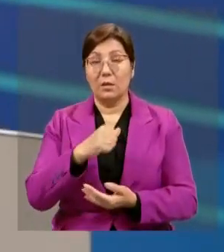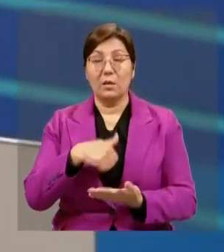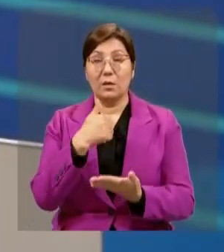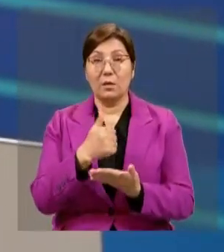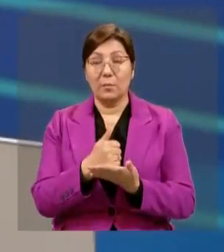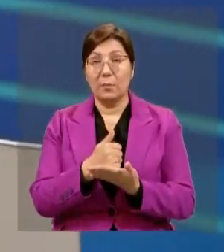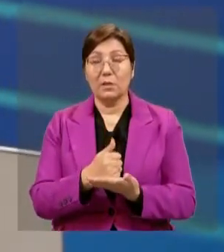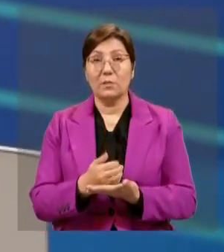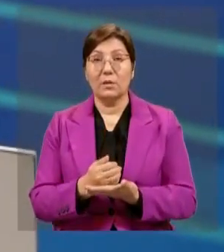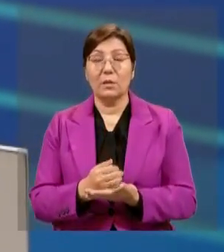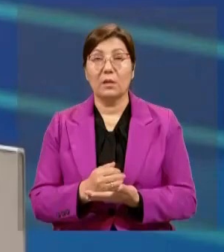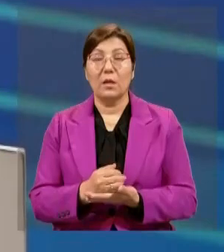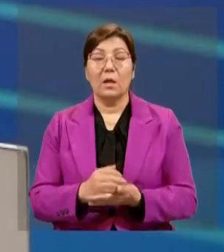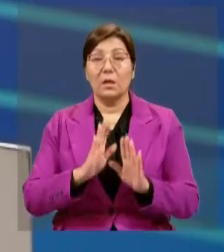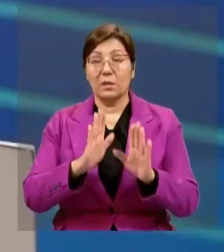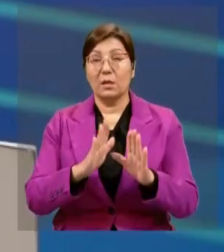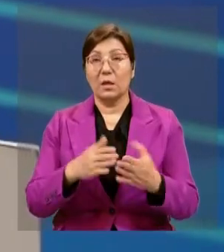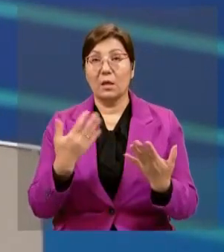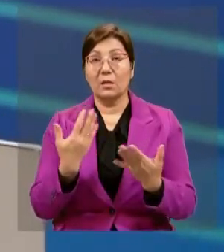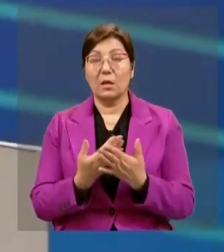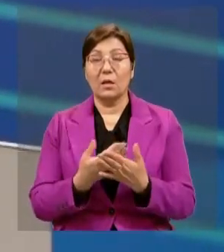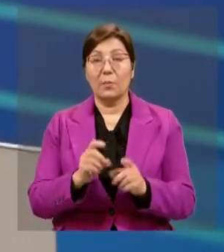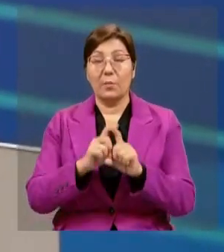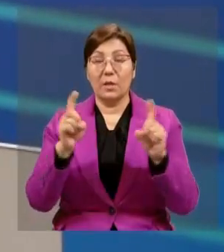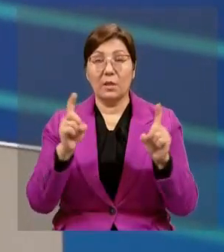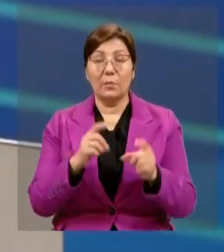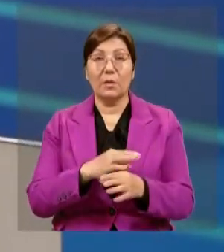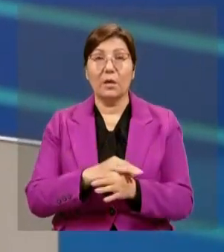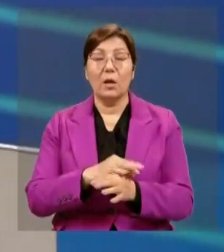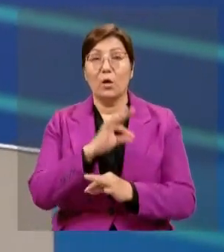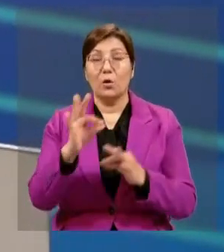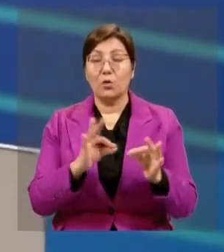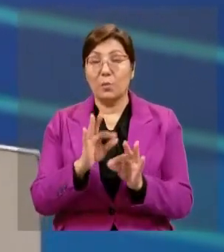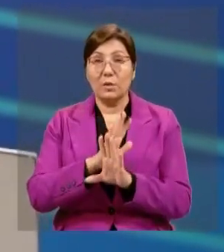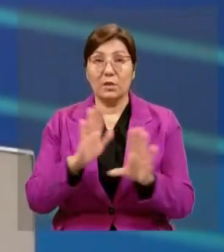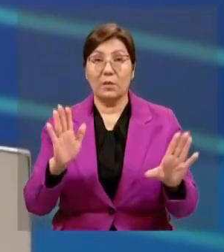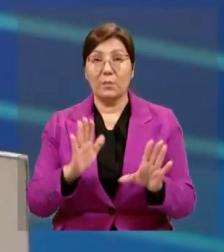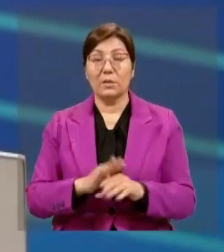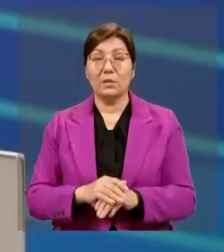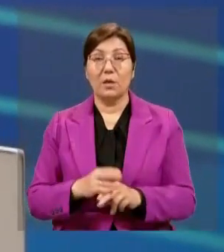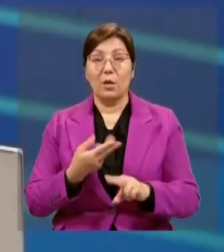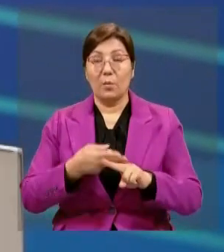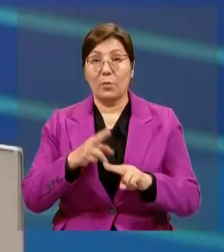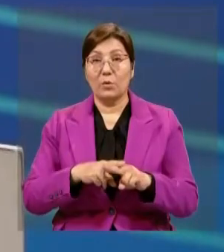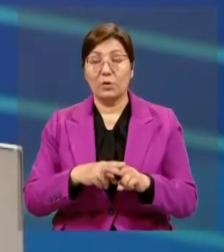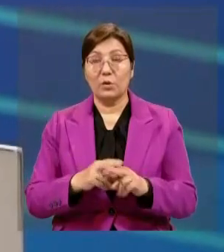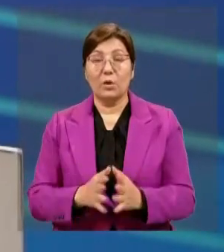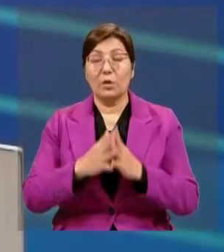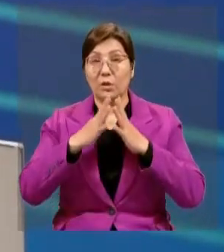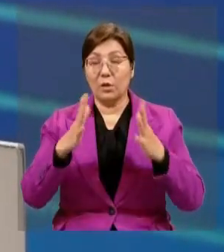тек қана құрал жабдық. Тау мектептің жобасы деп қарастырмаңызды. Бұл жерде өте